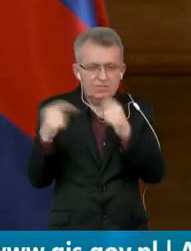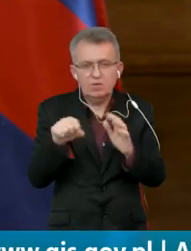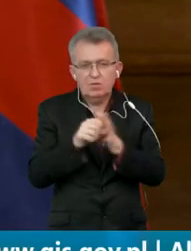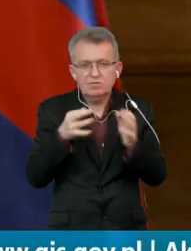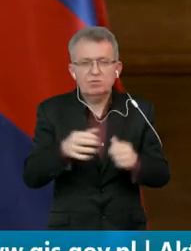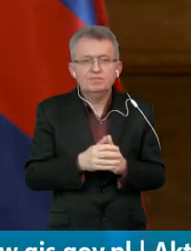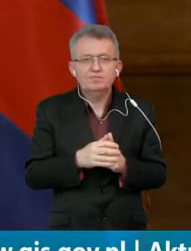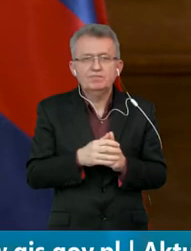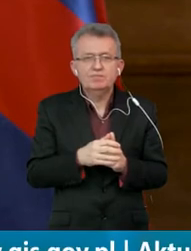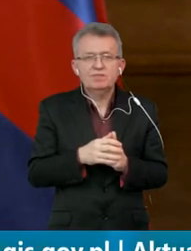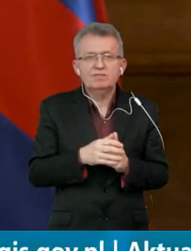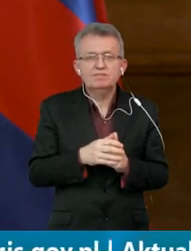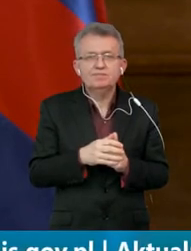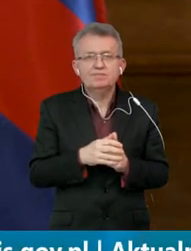pojazdom.